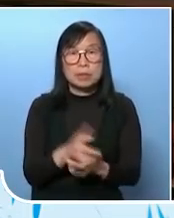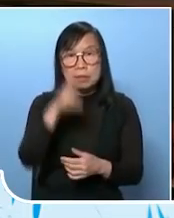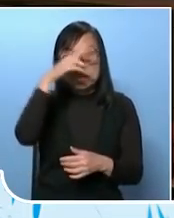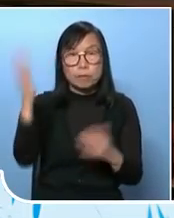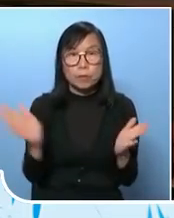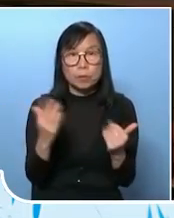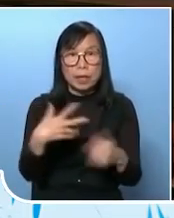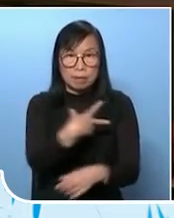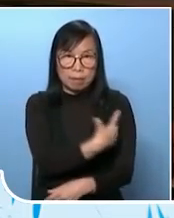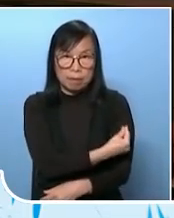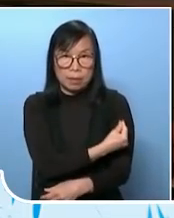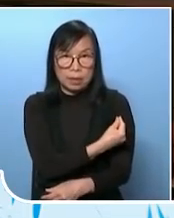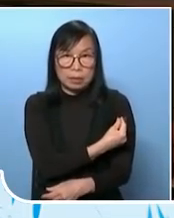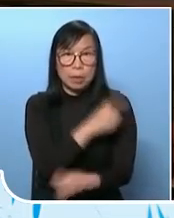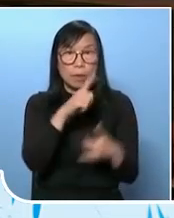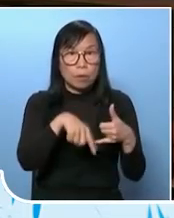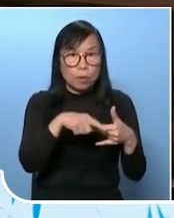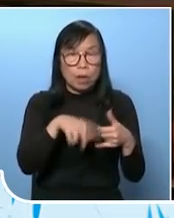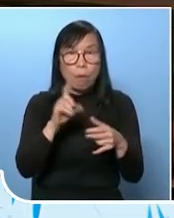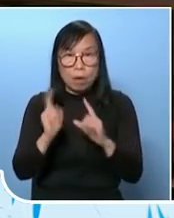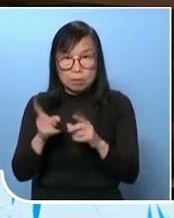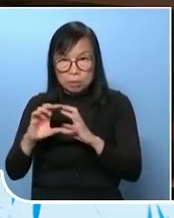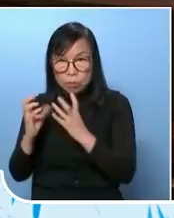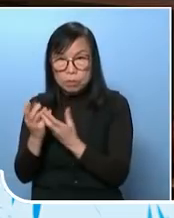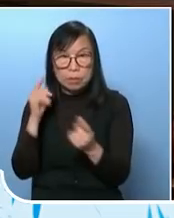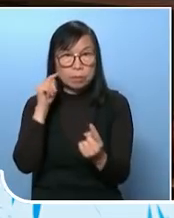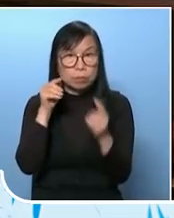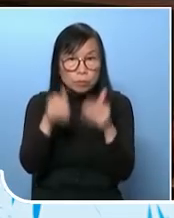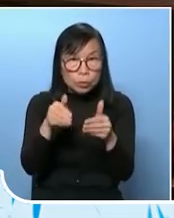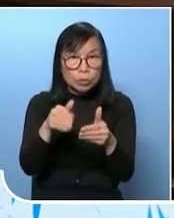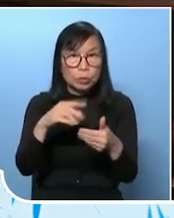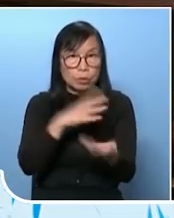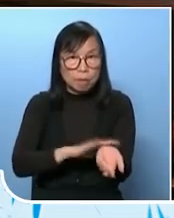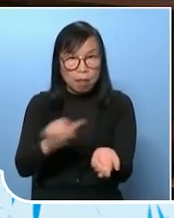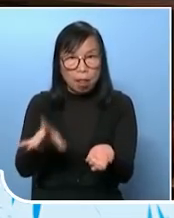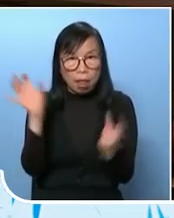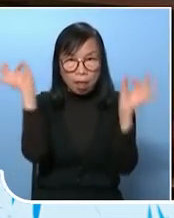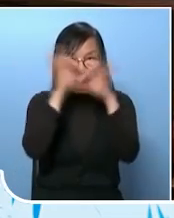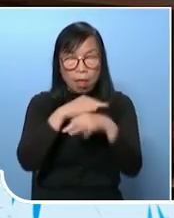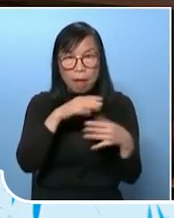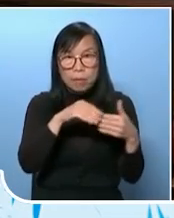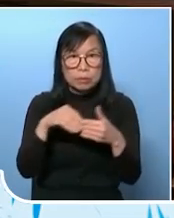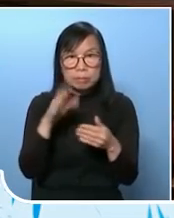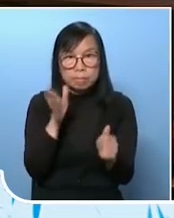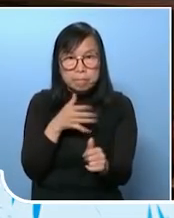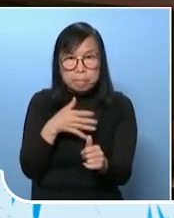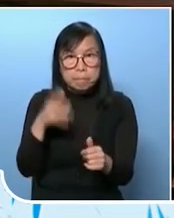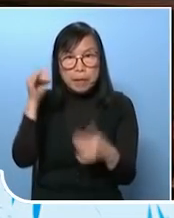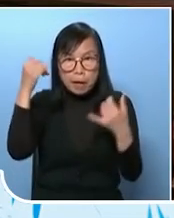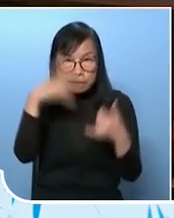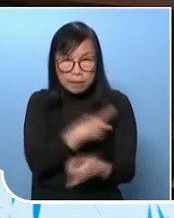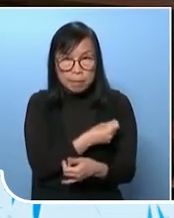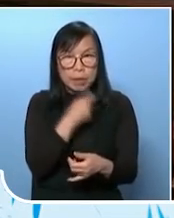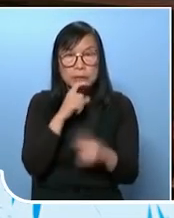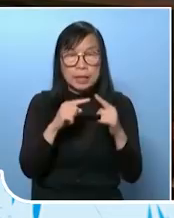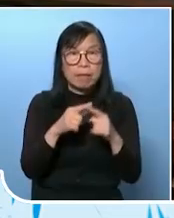鼓勵市民打疫苗，就有個人或者組織針對疫苗作出一些誤導和不實的言論，抹黑疫苗，導致有市民